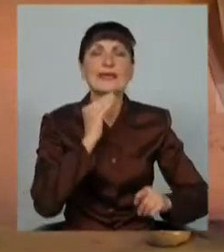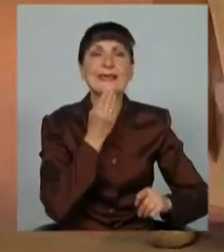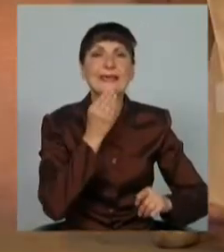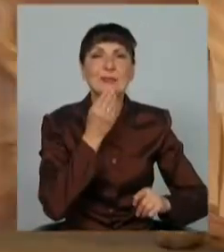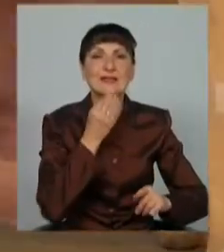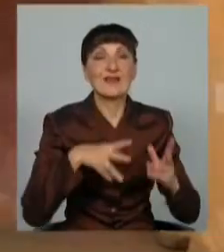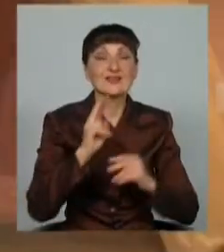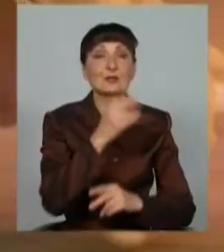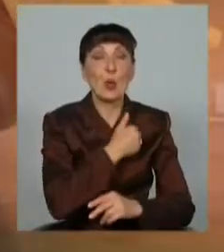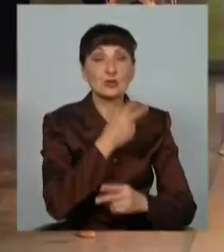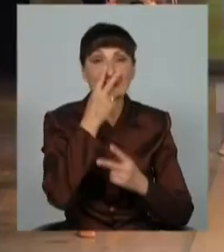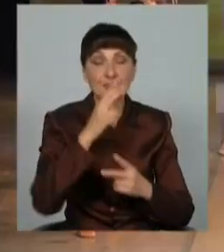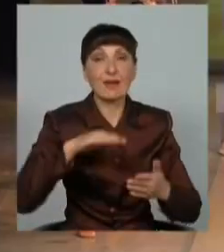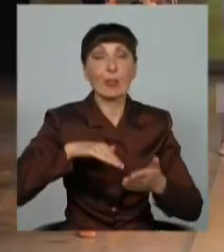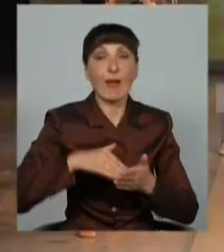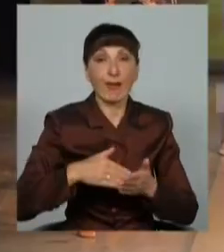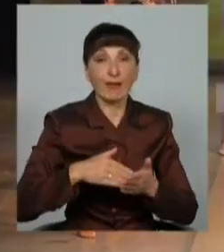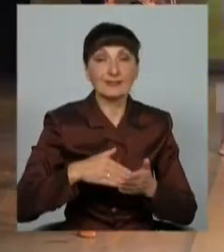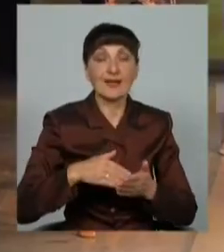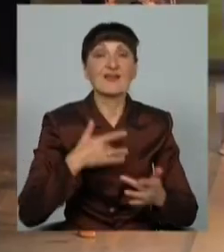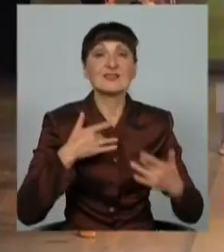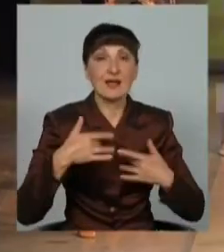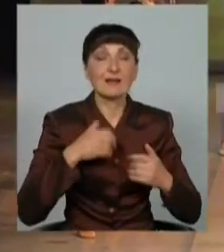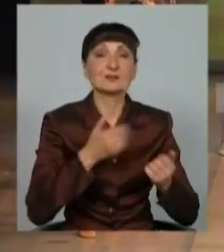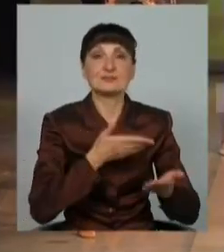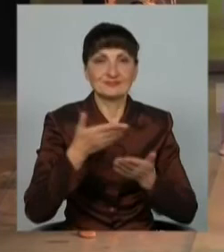Всех, кто хочет окунуться в этот удивительный мир, в театре